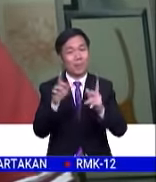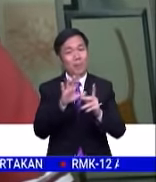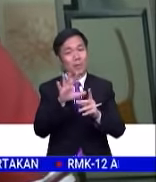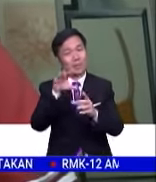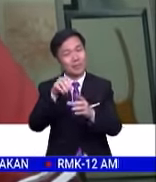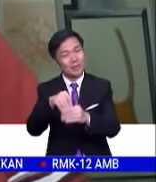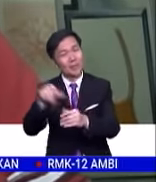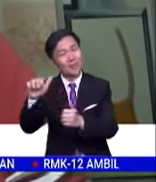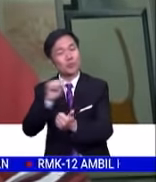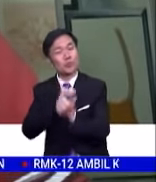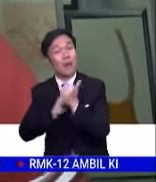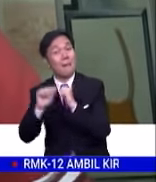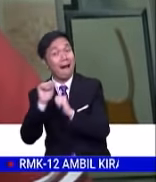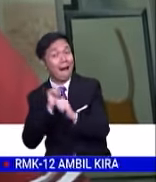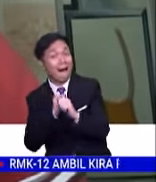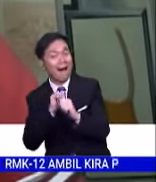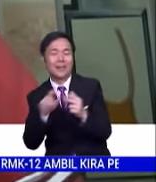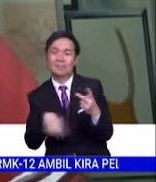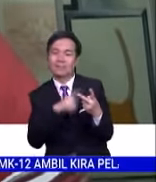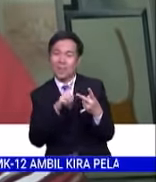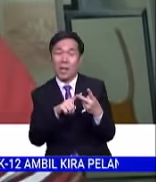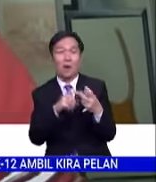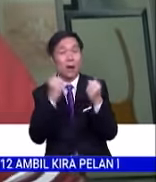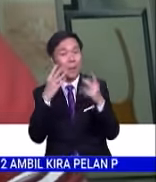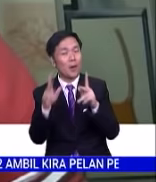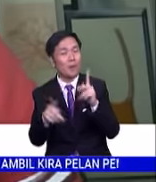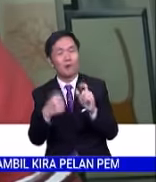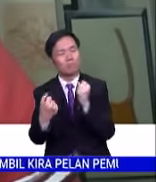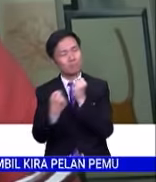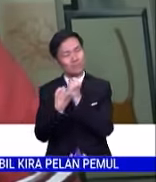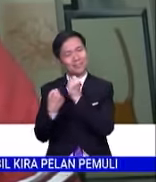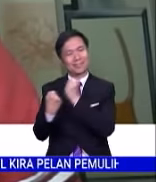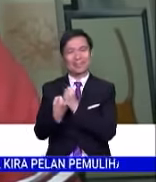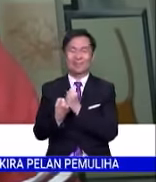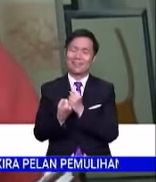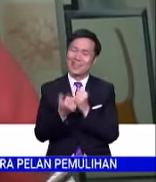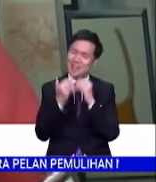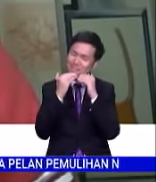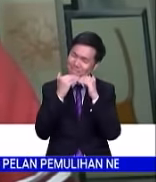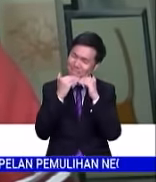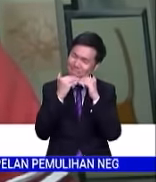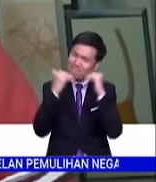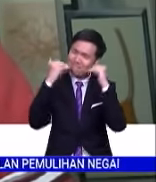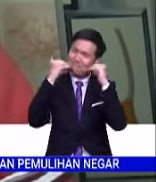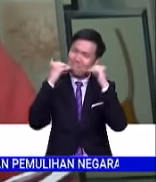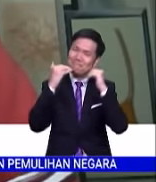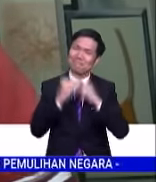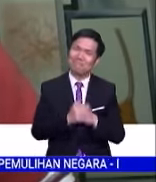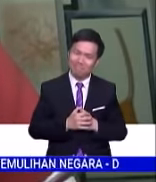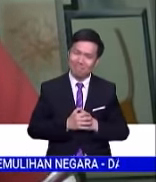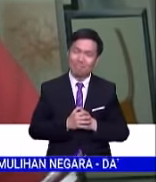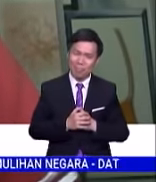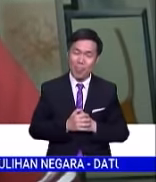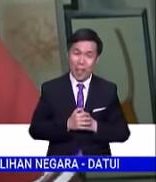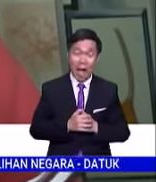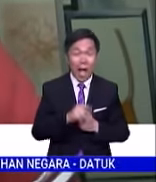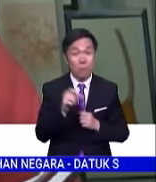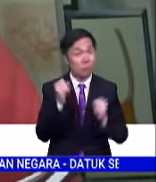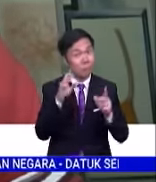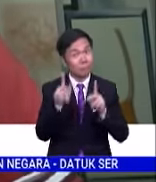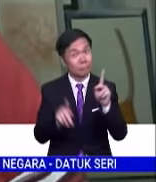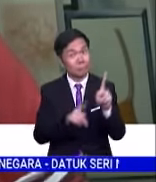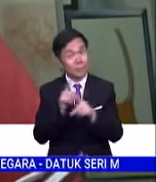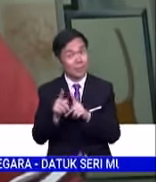and then dapat pula sambutan yang positif dari orang ramai. Dia memang sangat happy lah. Okay, sebab ramai juga yang